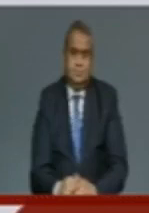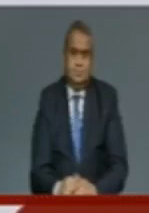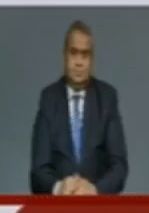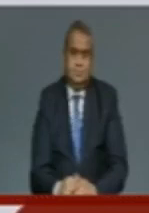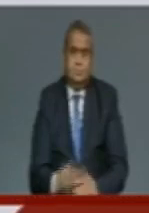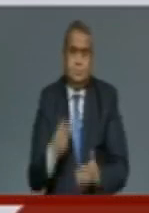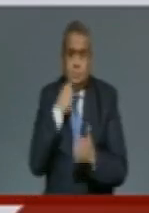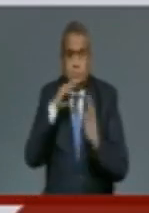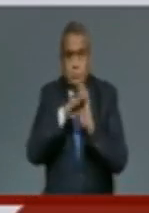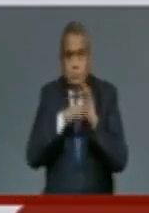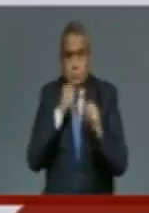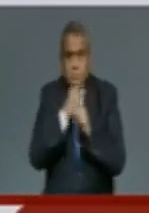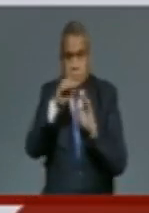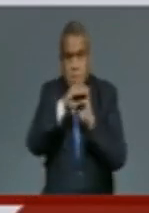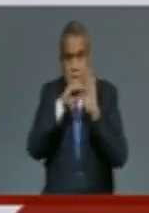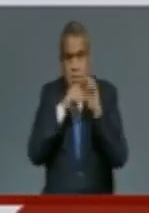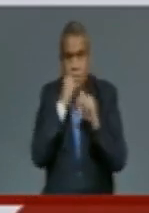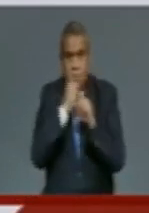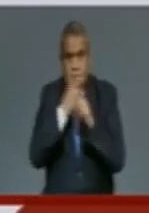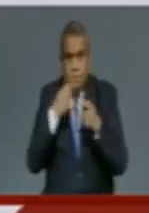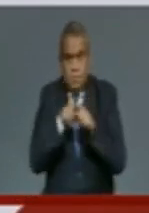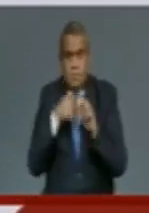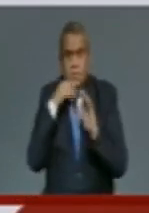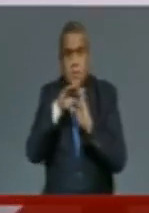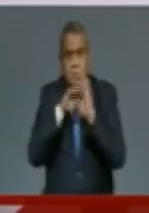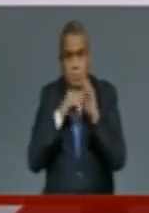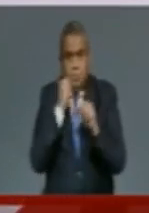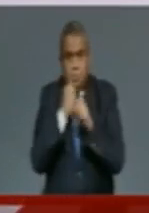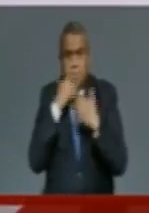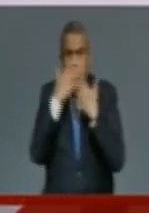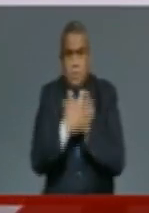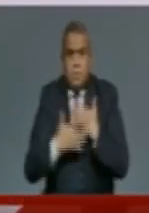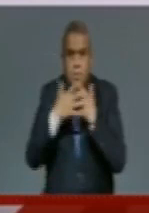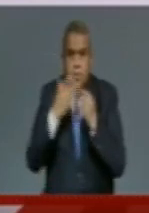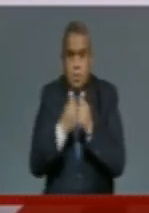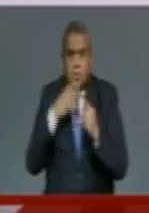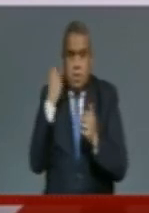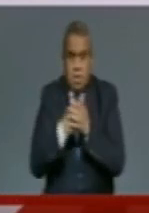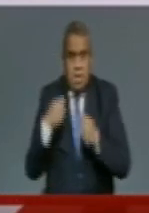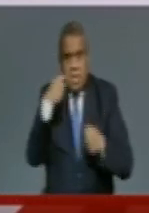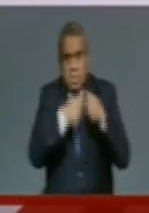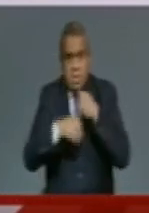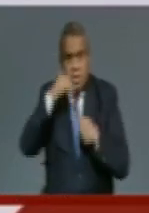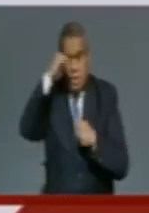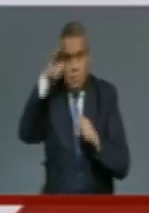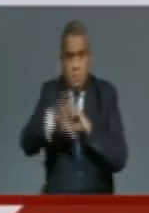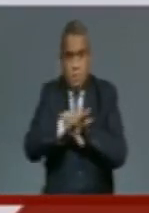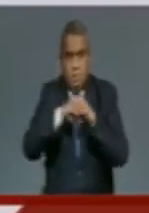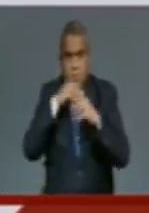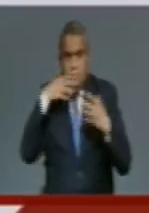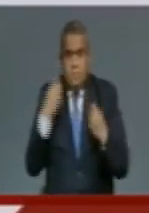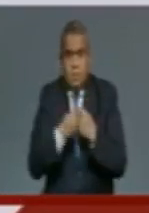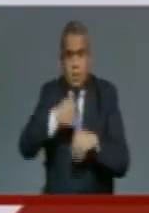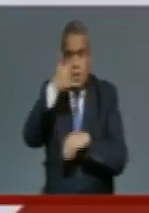ويتضمن البرنامج منصة وطنية للمشروعات القابلة للاستثمار تم إطلاقها بمشاركة مؤسسات تمويل